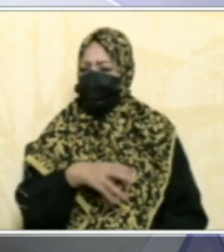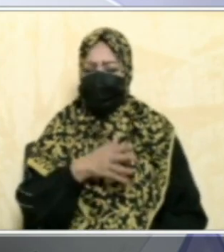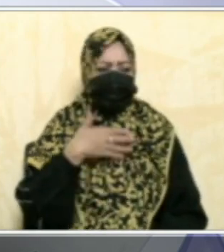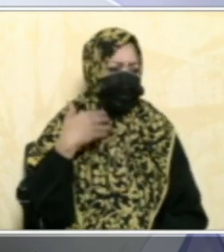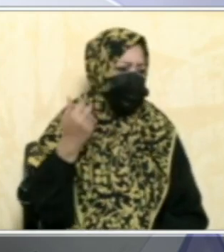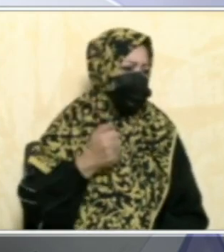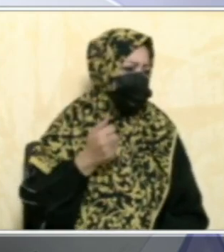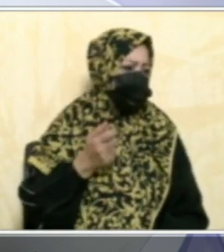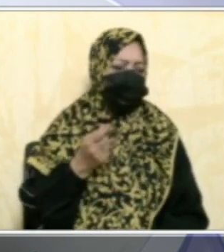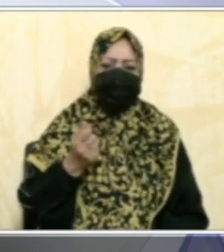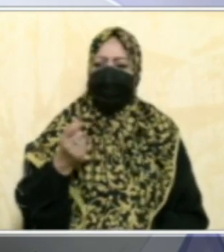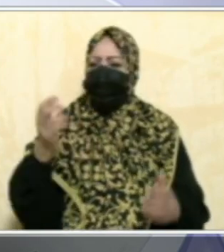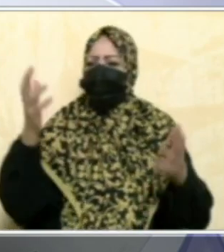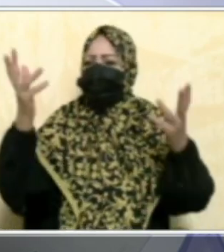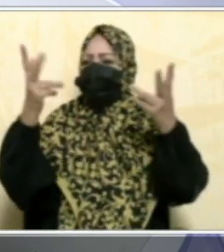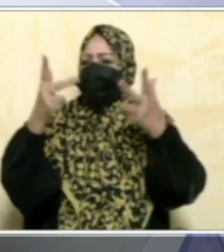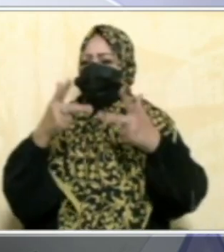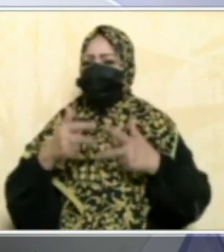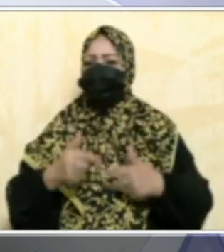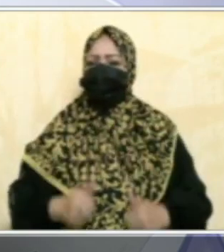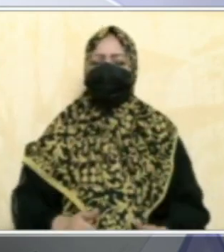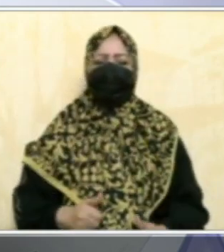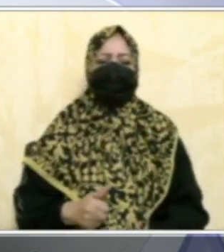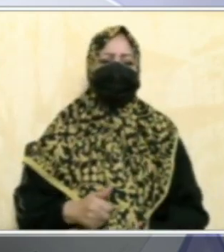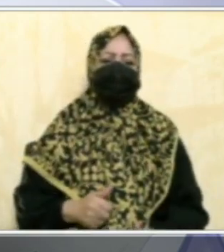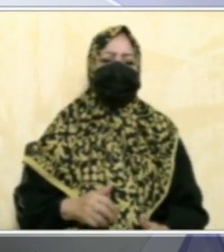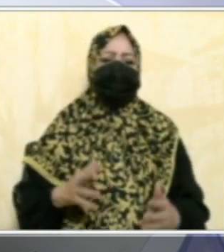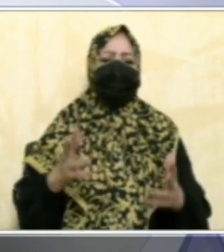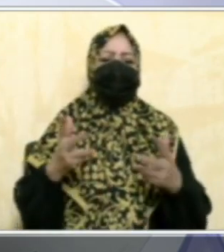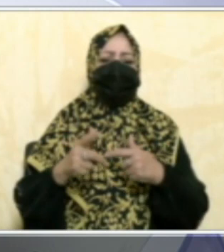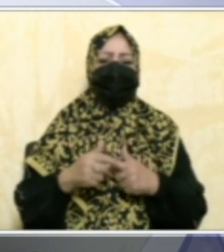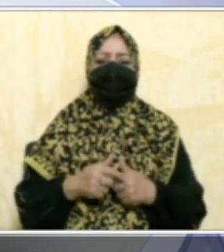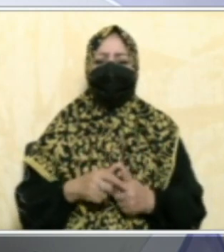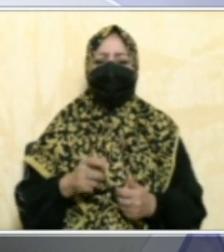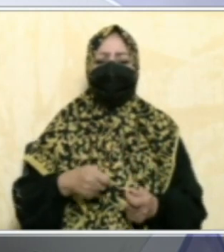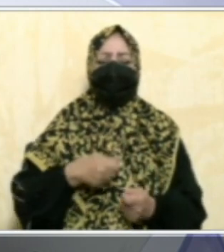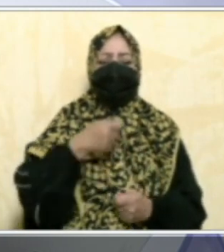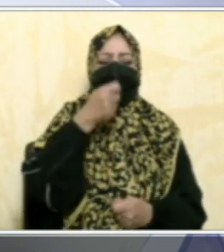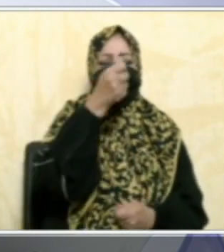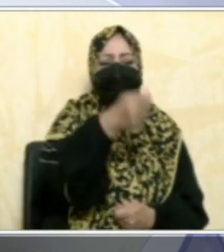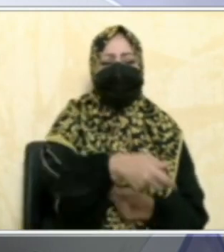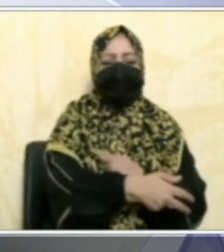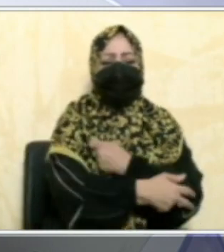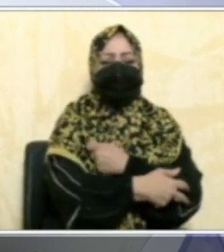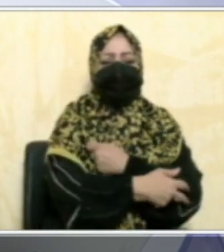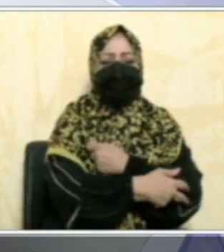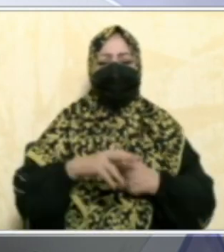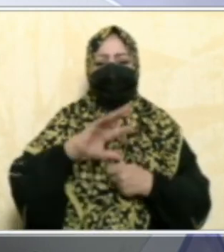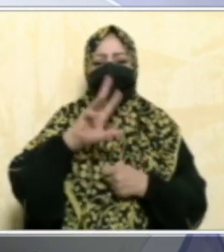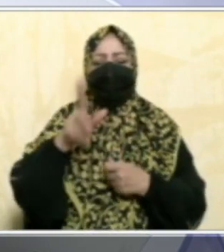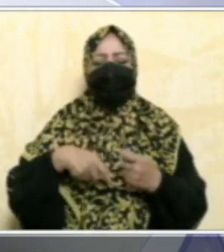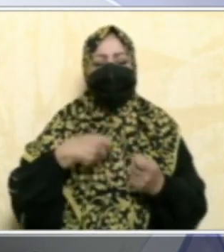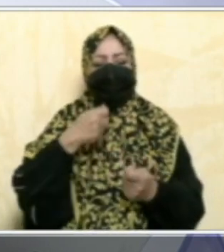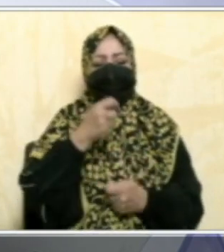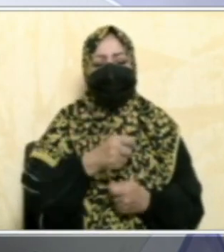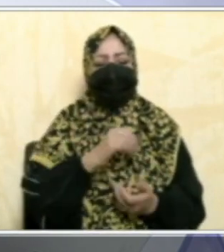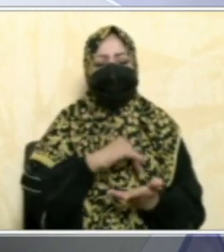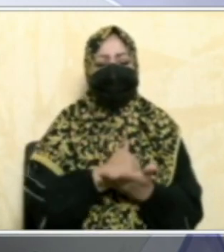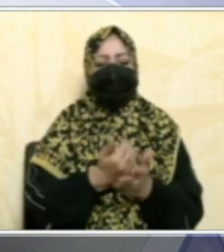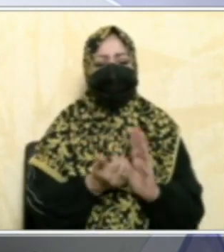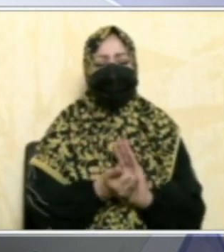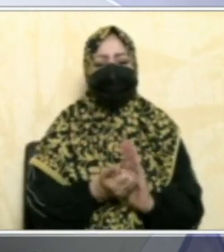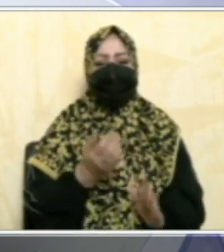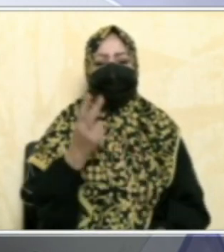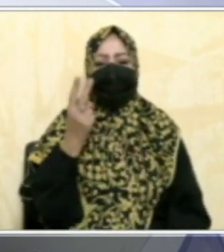البضاعة، ثم يخرج الزكاة المبلغ كل اللي يطلع يدير تقسيم 40 اللي هو 2.5%، فيخرج